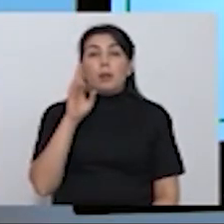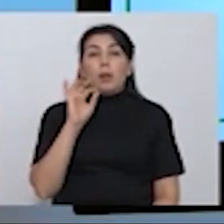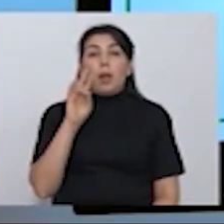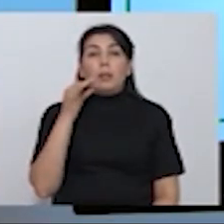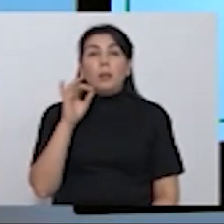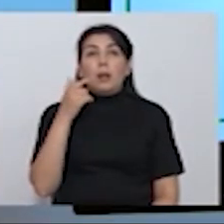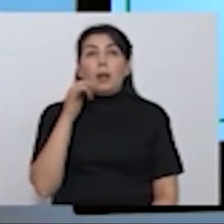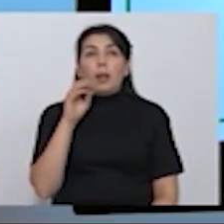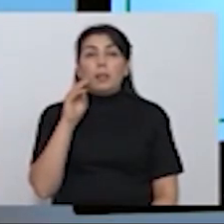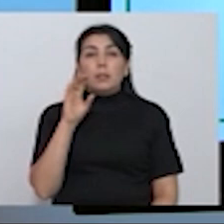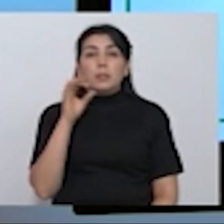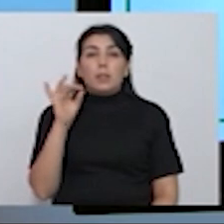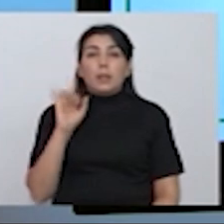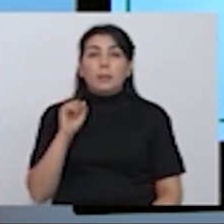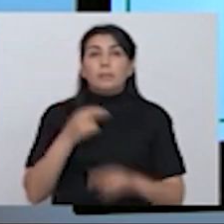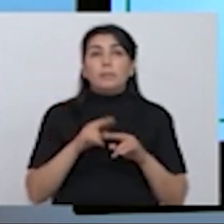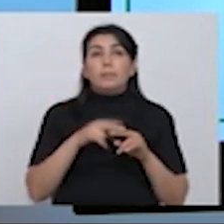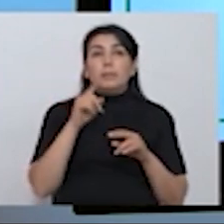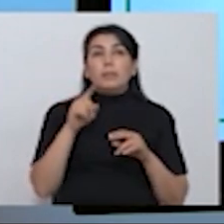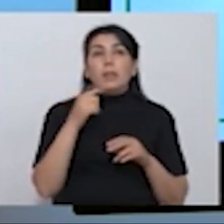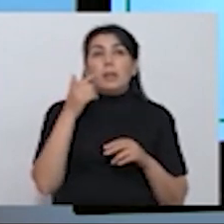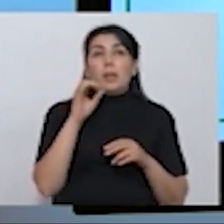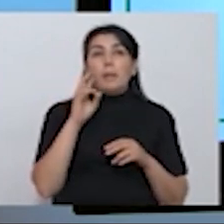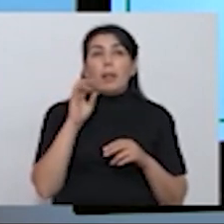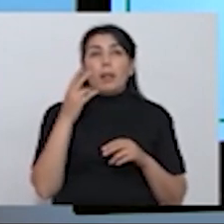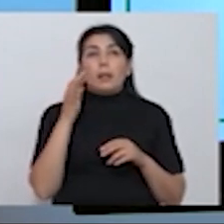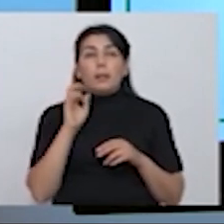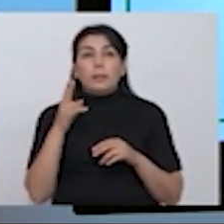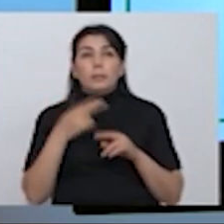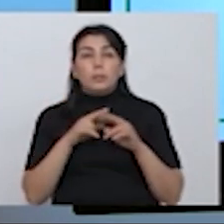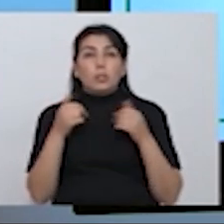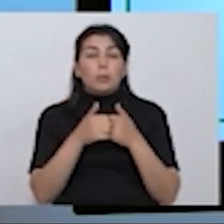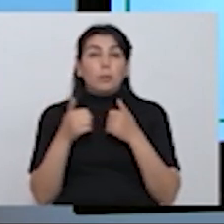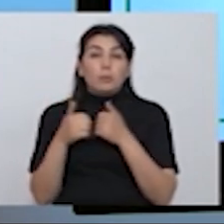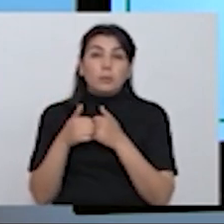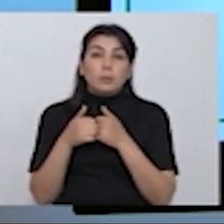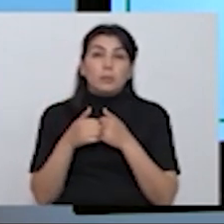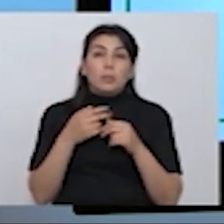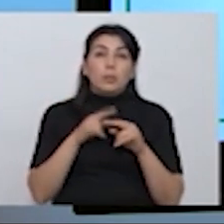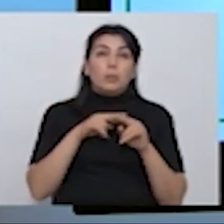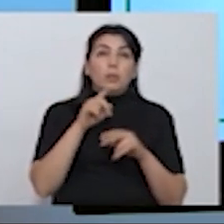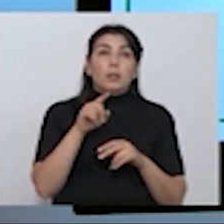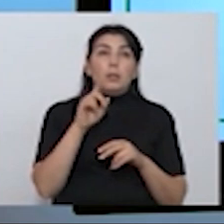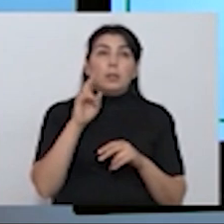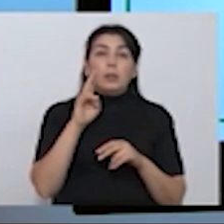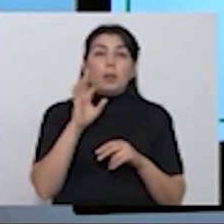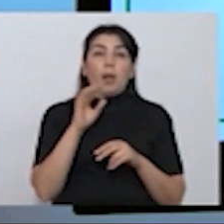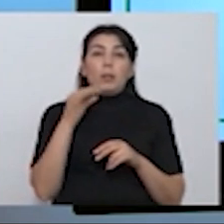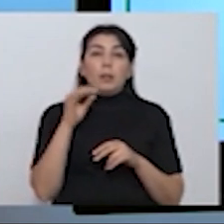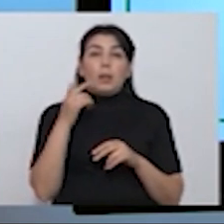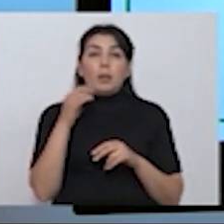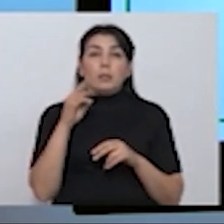quyidagi jarayonlar hisoblanadi. Ya'ni gomologik xromosomalarning yonma-yon joylashuvi bu konyugatsiya